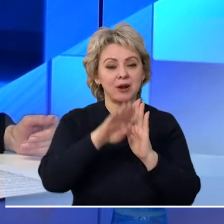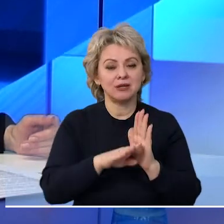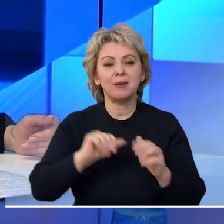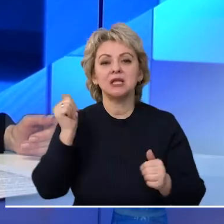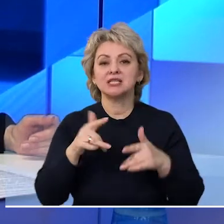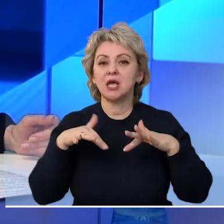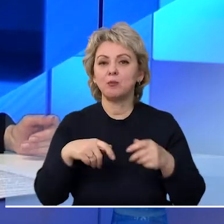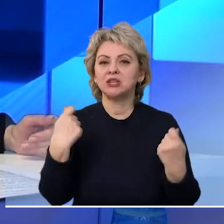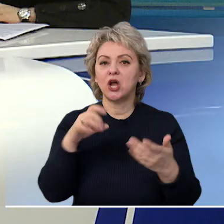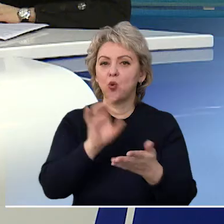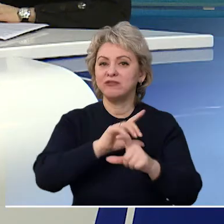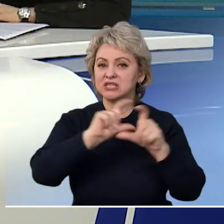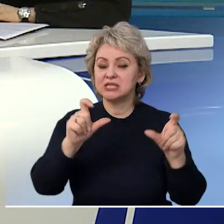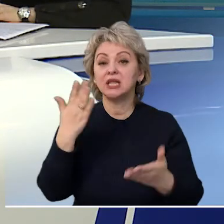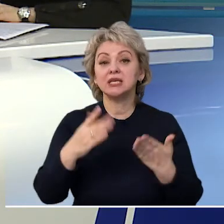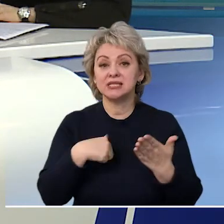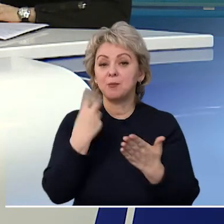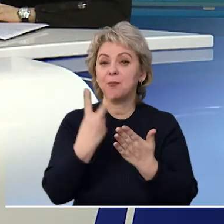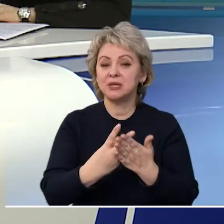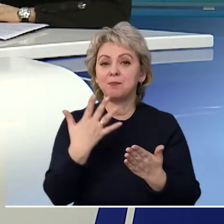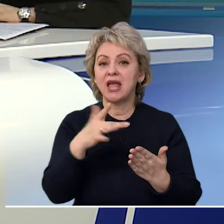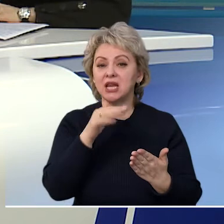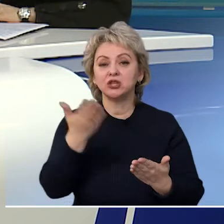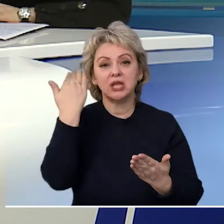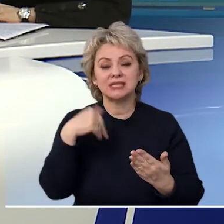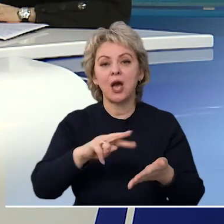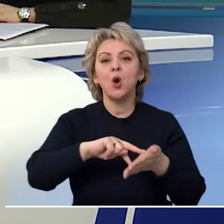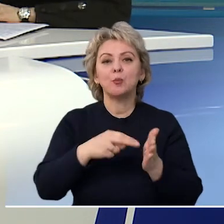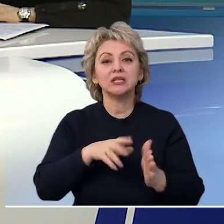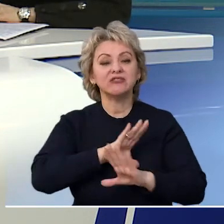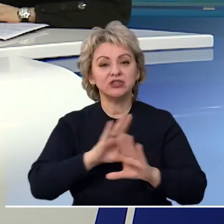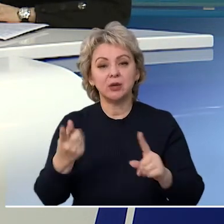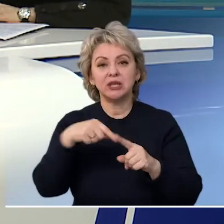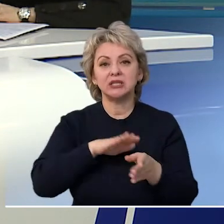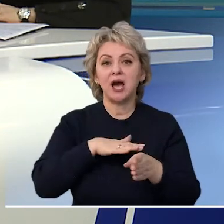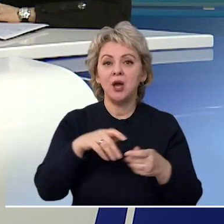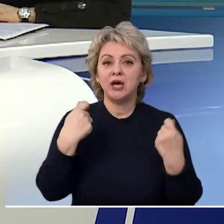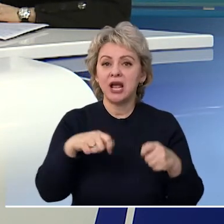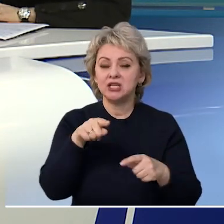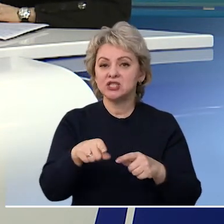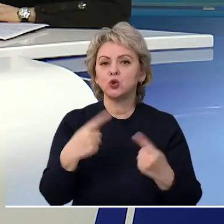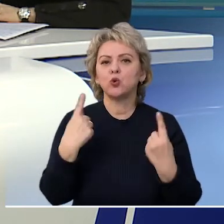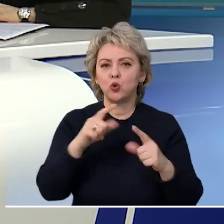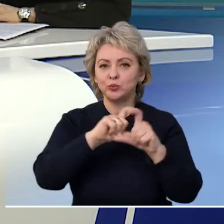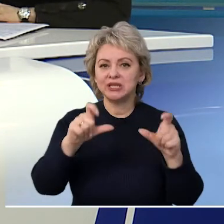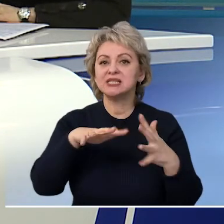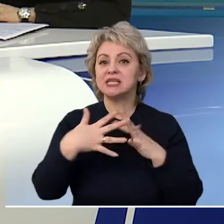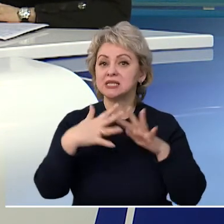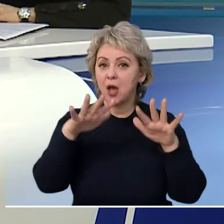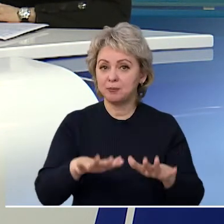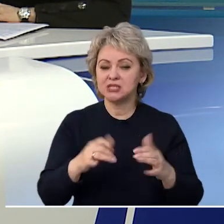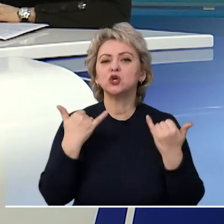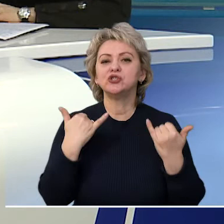программ. На самом деле, торговые центры, если мы с вами даже посмотрим 5 лет назад, даже проектов не было для реализации крупных торговых центров в